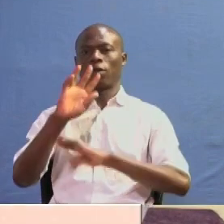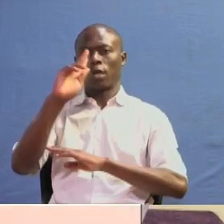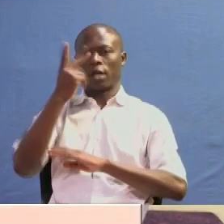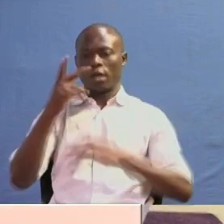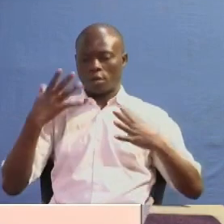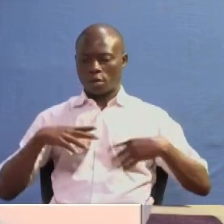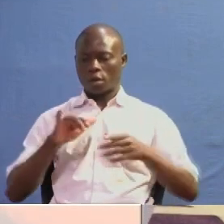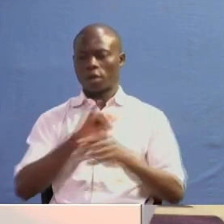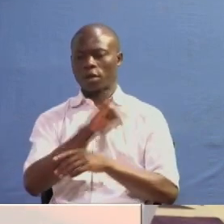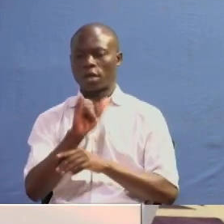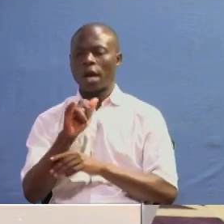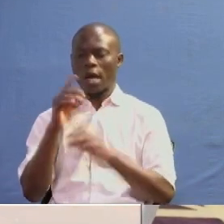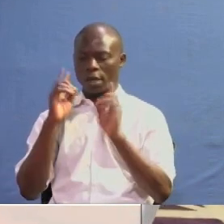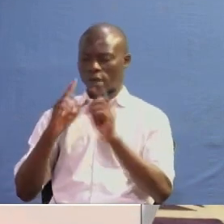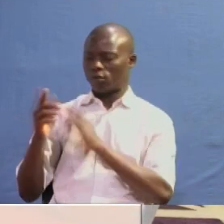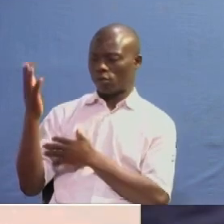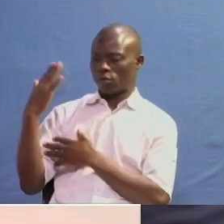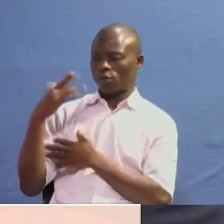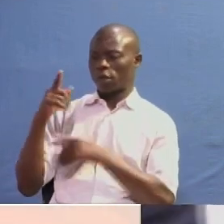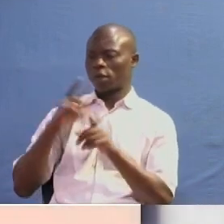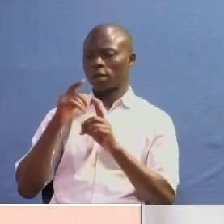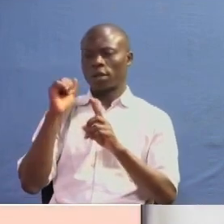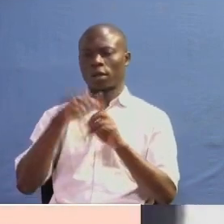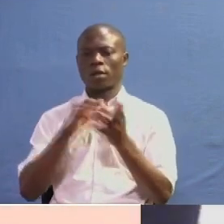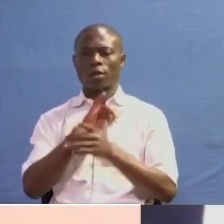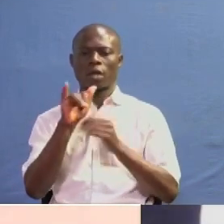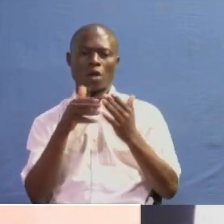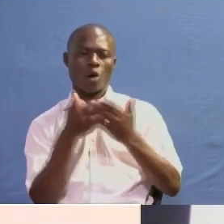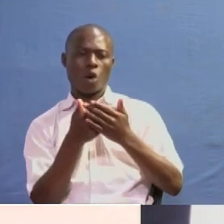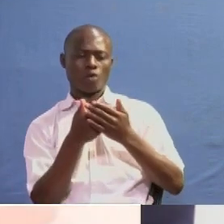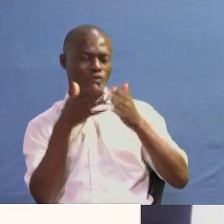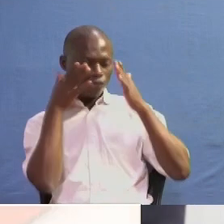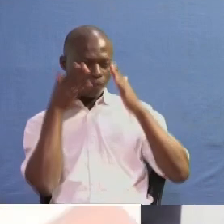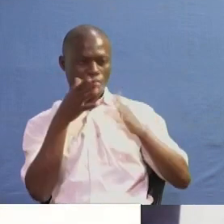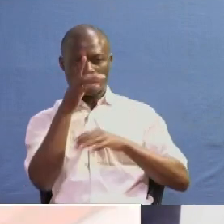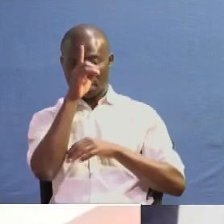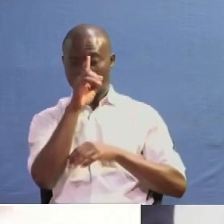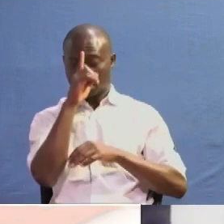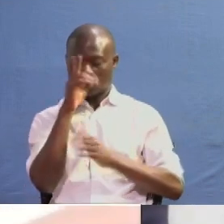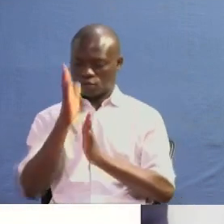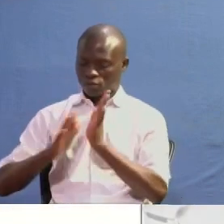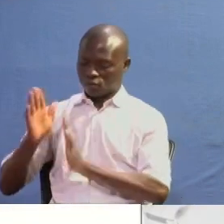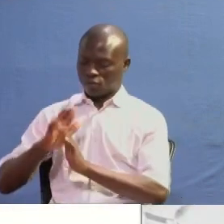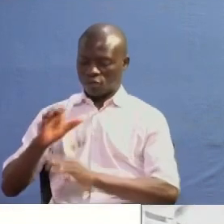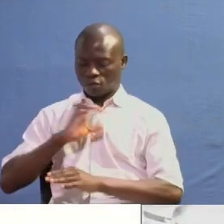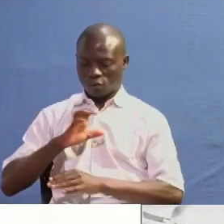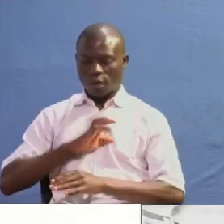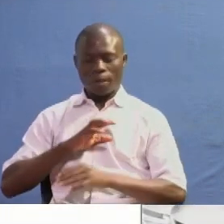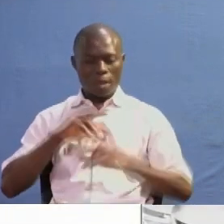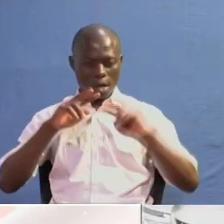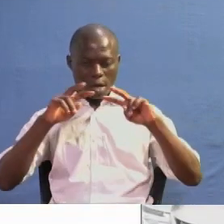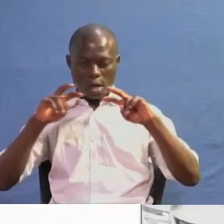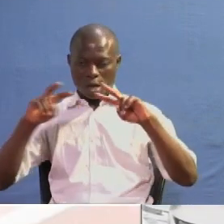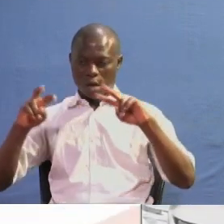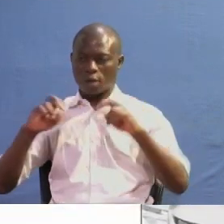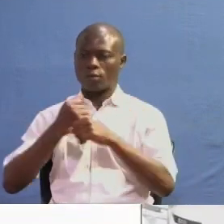kuangazia mafanikio yake ya zamani, kutathmini mbinu zake za sasa kimakini na kupanga maono ya baadaye inayotazamia